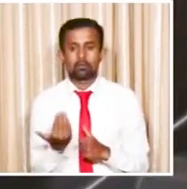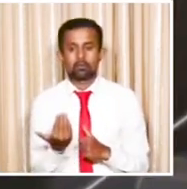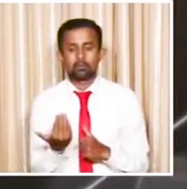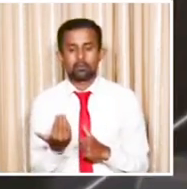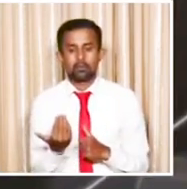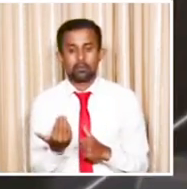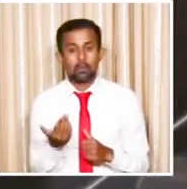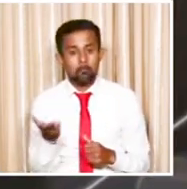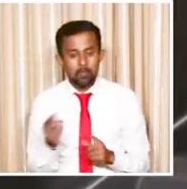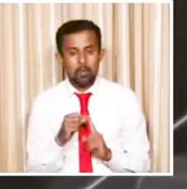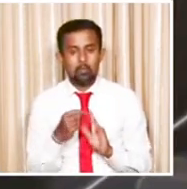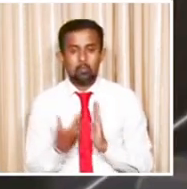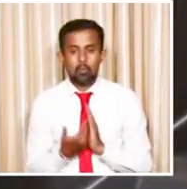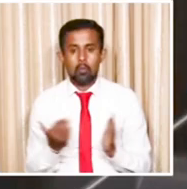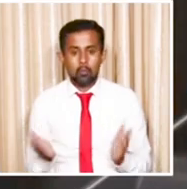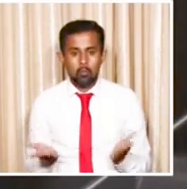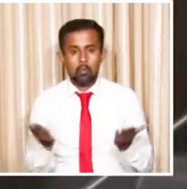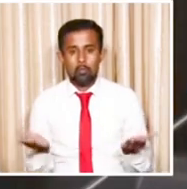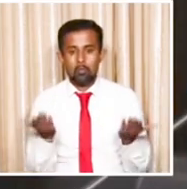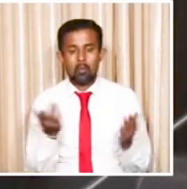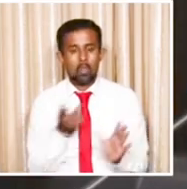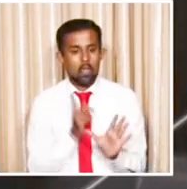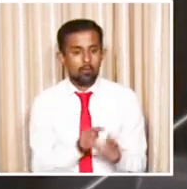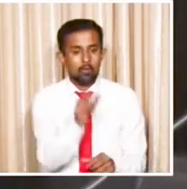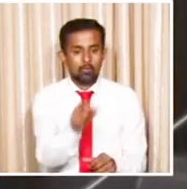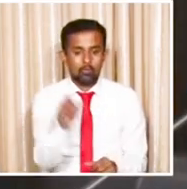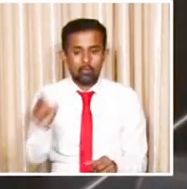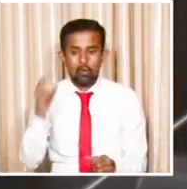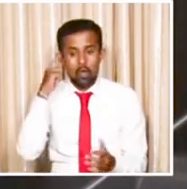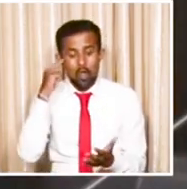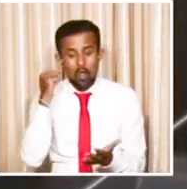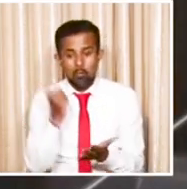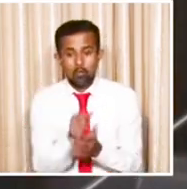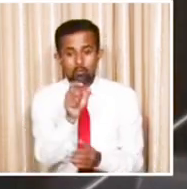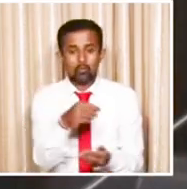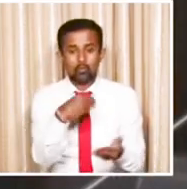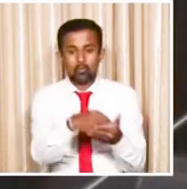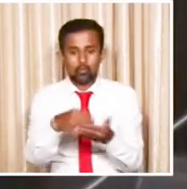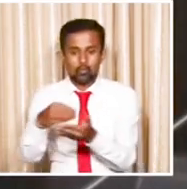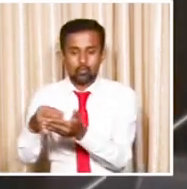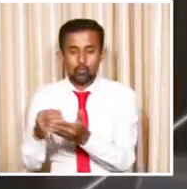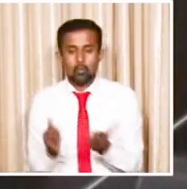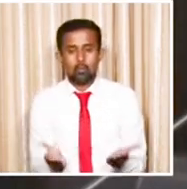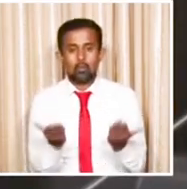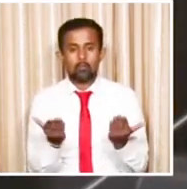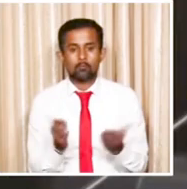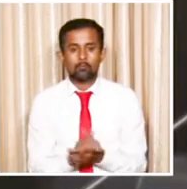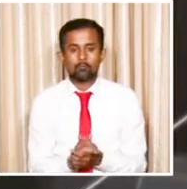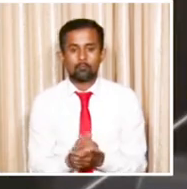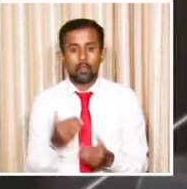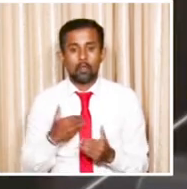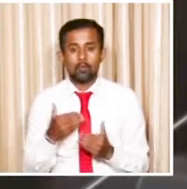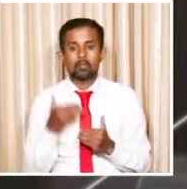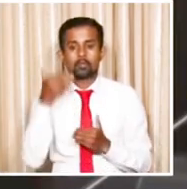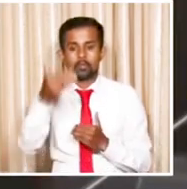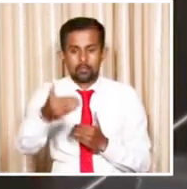තමයි මේ වැඩපිළිවෙළවල් ක්‍රියාත්මක වෙද්දී හැම කෙනෙක්ම අමාරු වෙටිලා ඉන්න අයව බලා ගන්න වැඩපිළිවෙළ ක්‍රියාත්මක කරන්නේ. අපි ඉස්සරහට